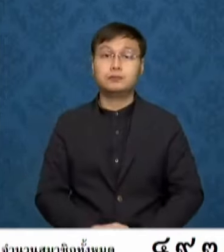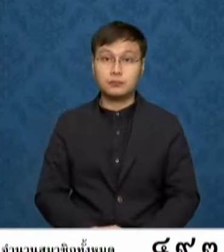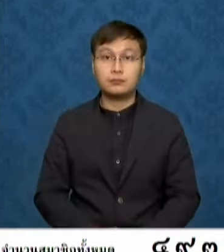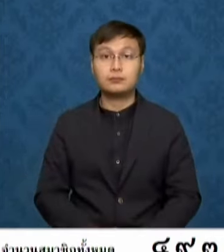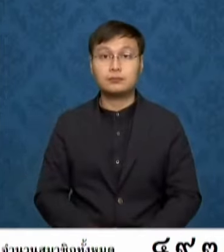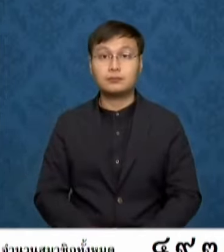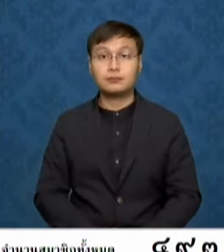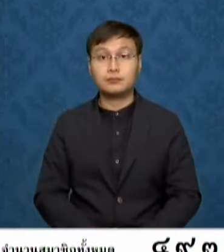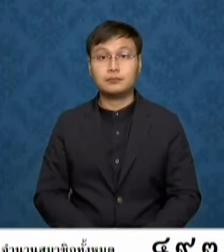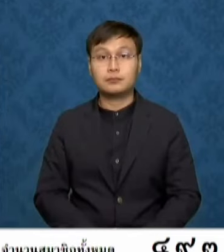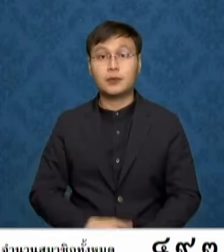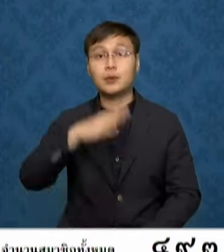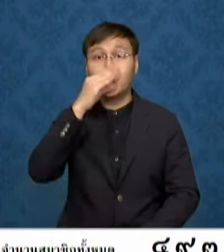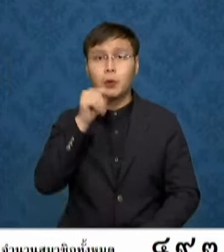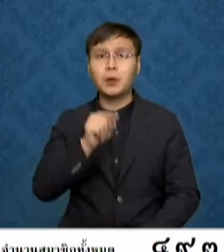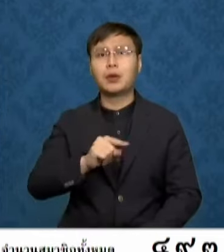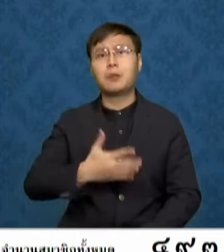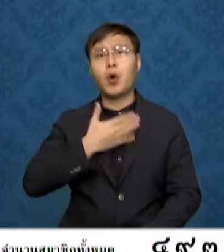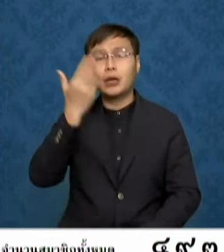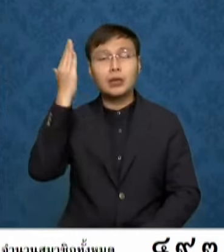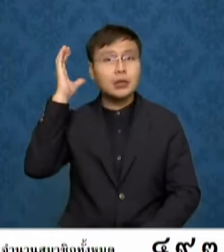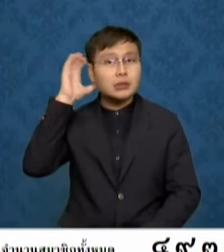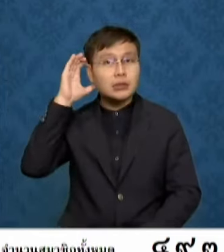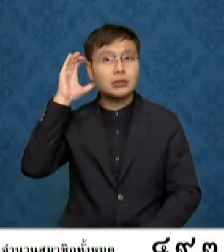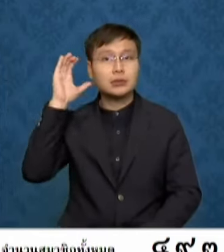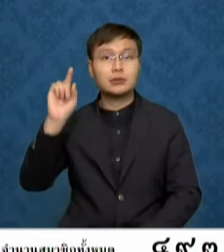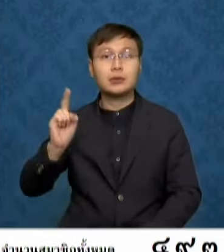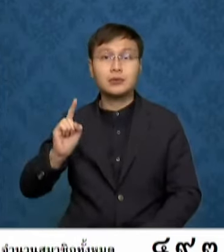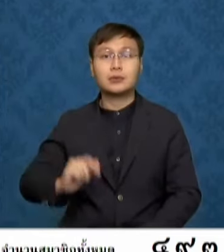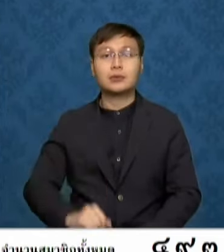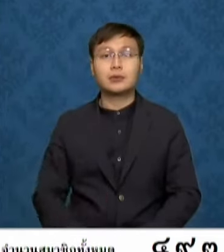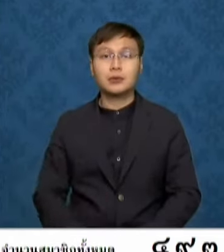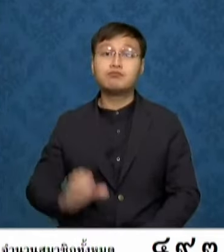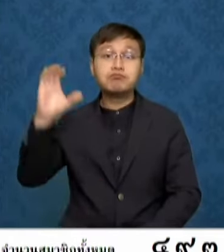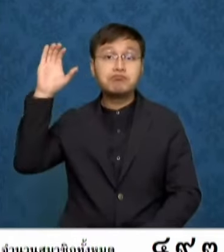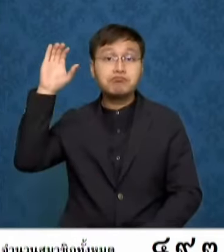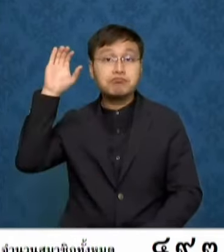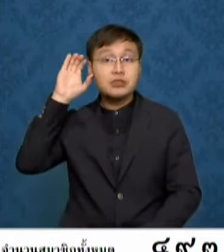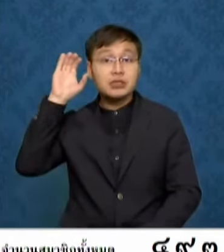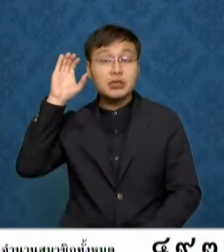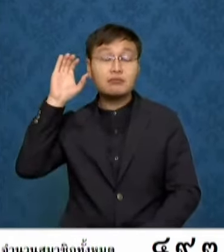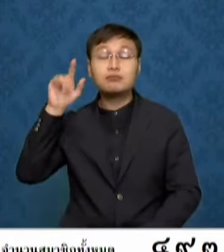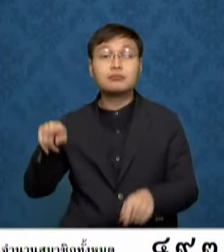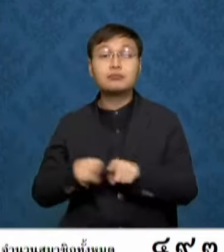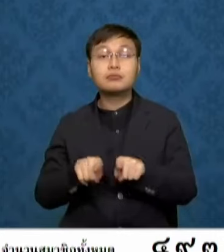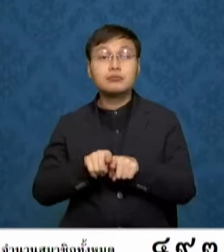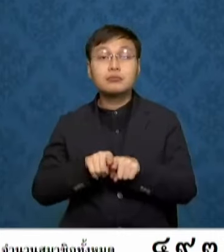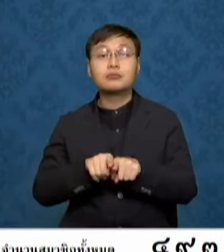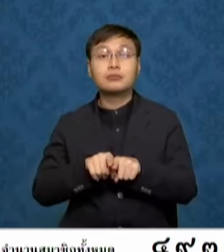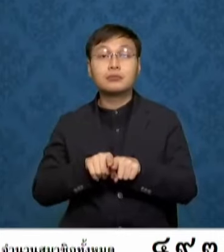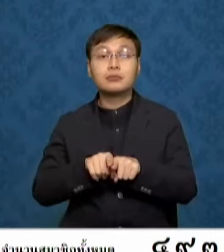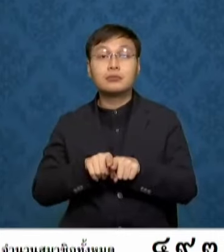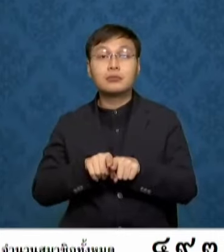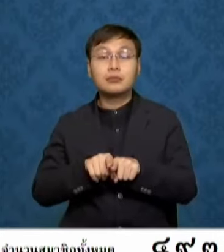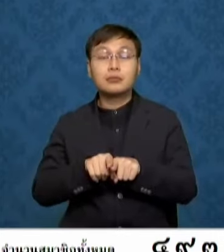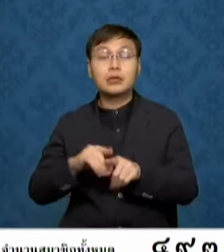ครับพูดอย่างนี้ครับก็เพราะเขาเชื่อว่าเชื่อแบบที่รัฐไทยเชื่อว่าเชื่อแบบที่รัฐ